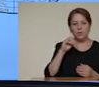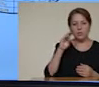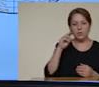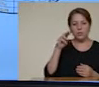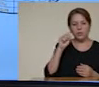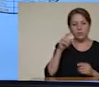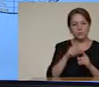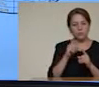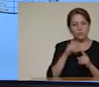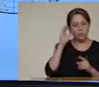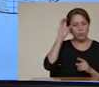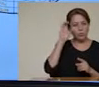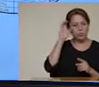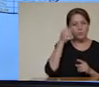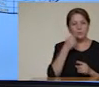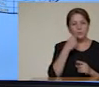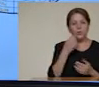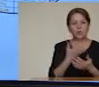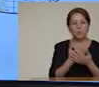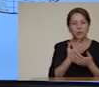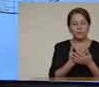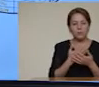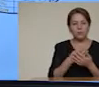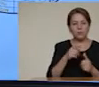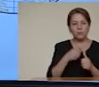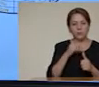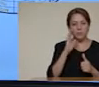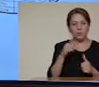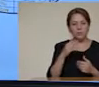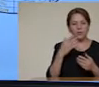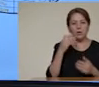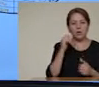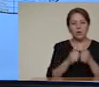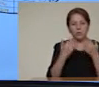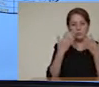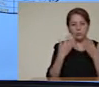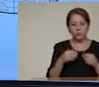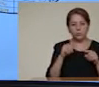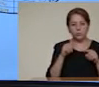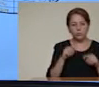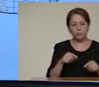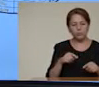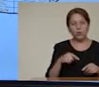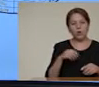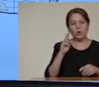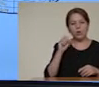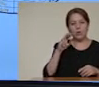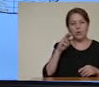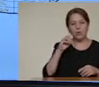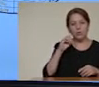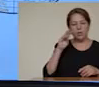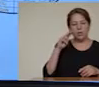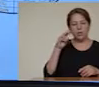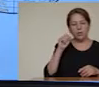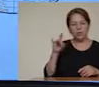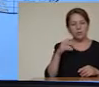tilida taqvim deb ataladi va kundalik hayotimizda ushbu kalendardan foydalanamiz. Lekin kalendar